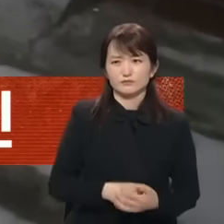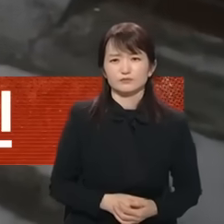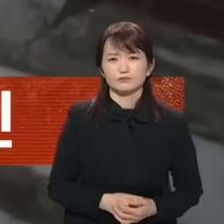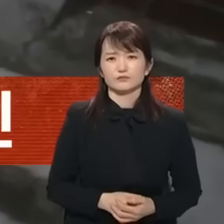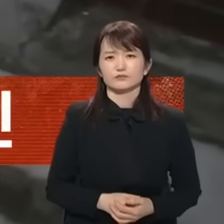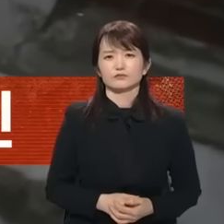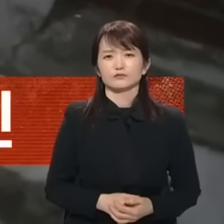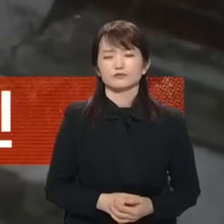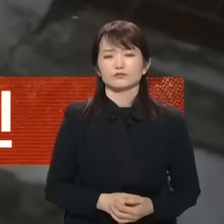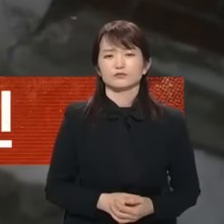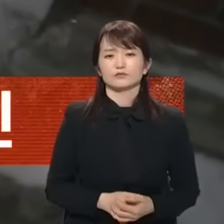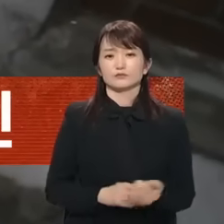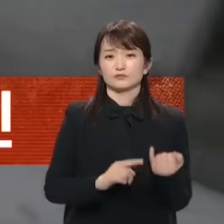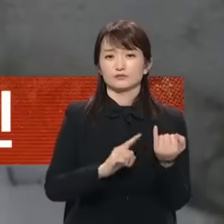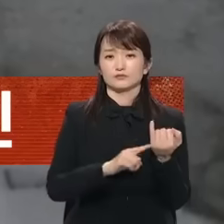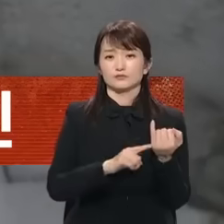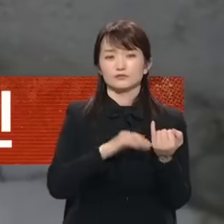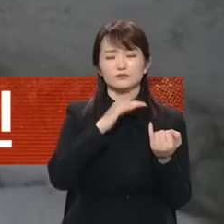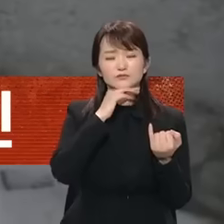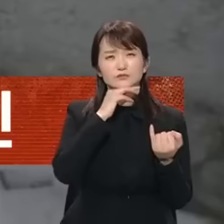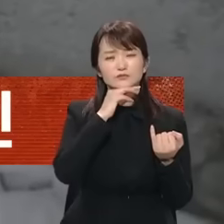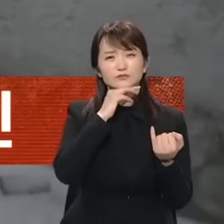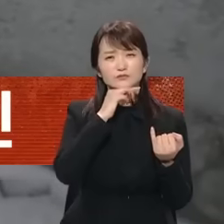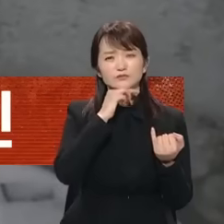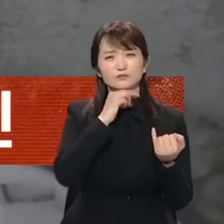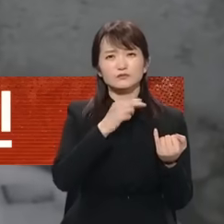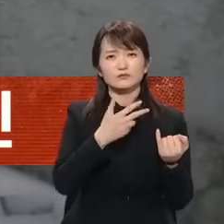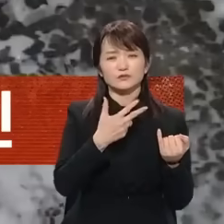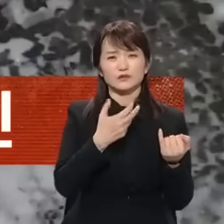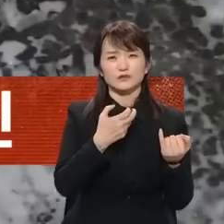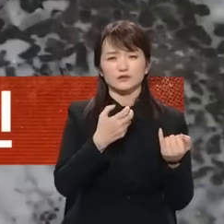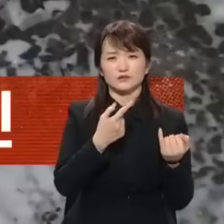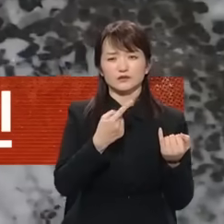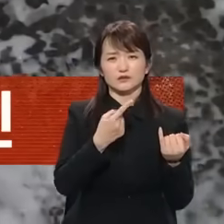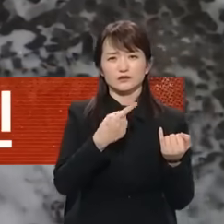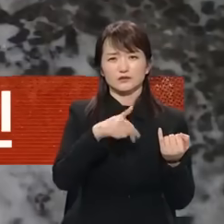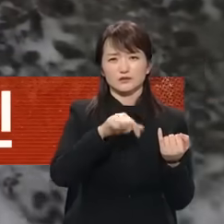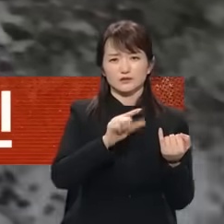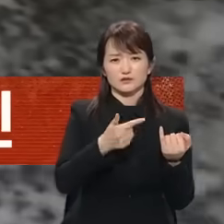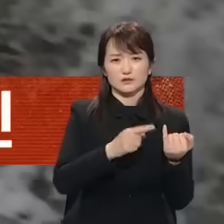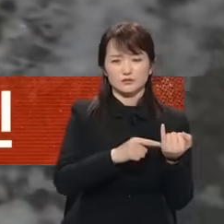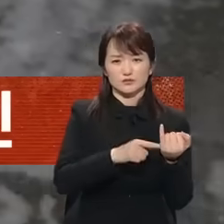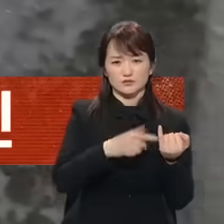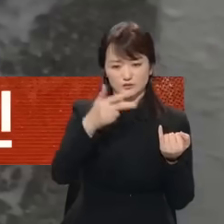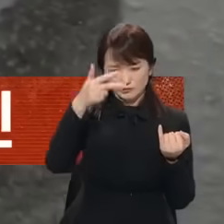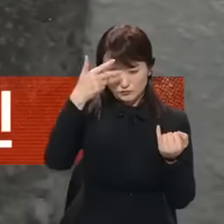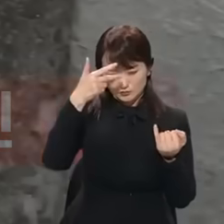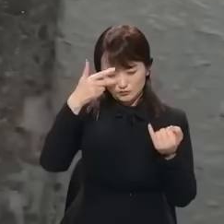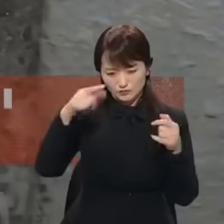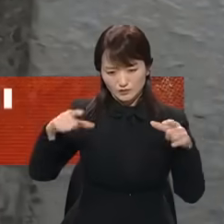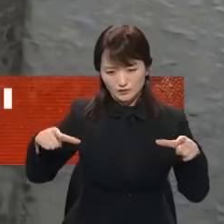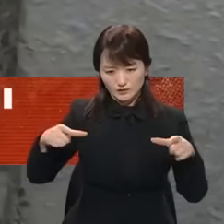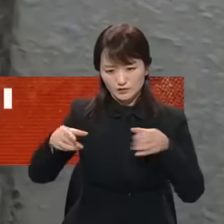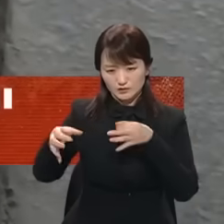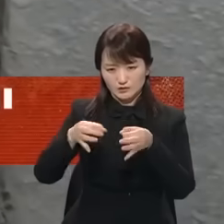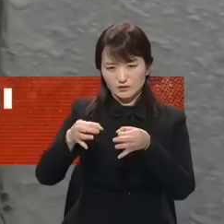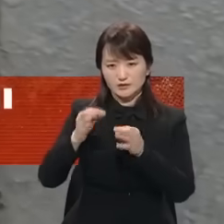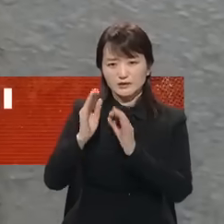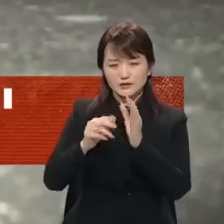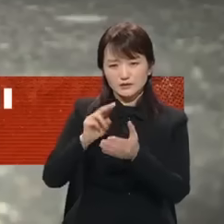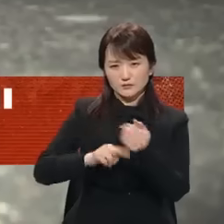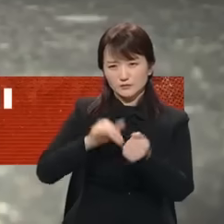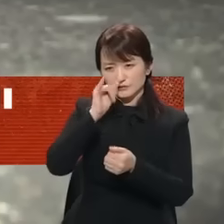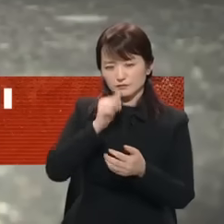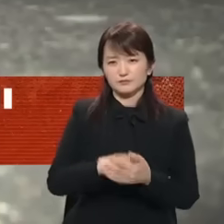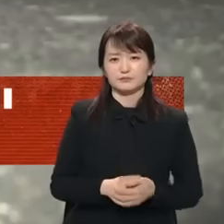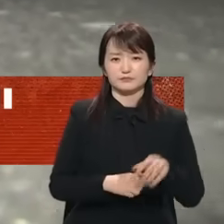신호은네 순진 여성은 어난 살 전이었습니다 부평현대 야채 장사를 하셨고요 일단 그 해